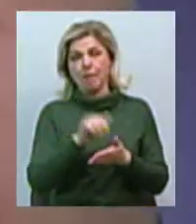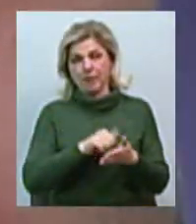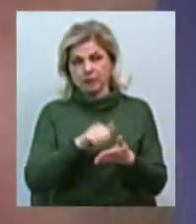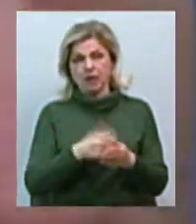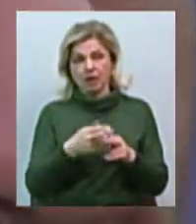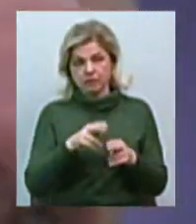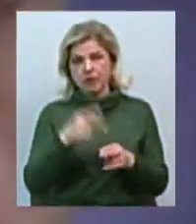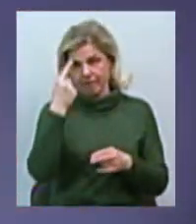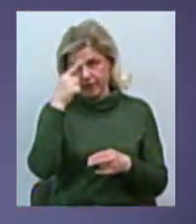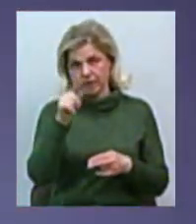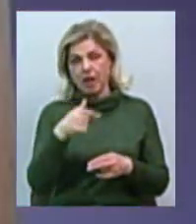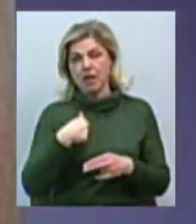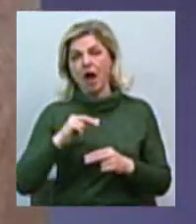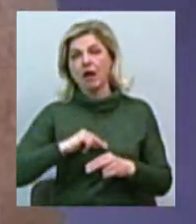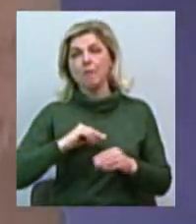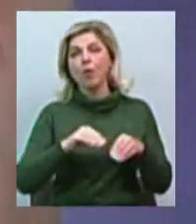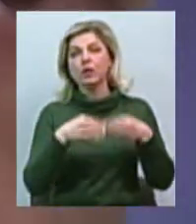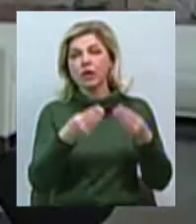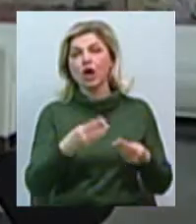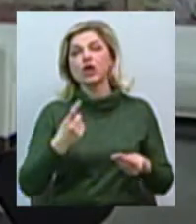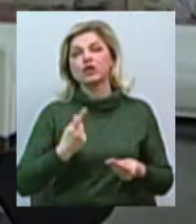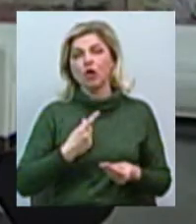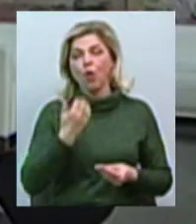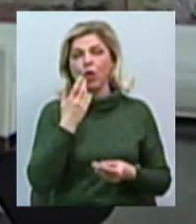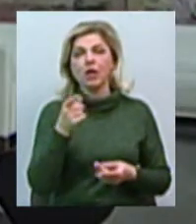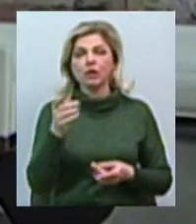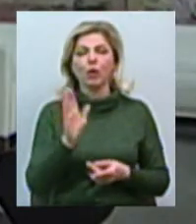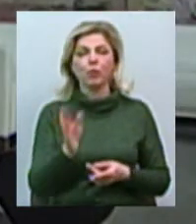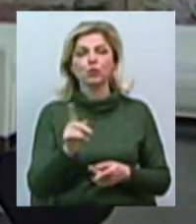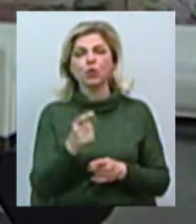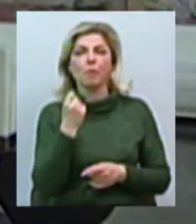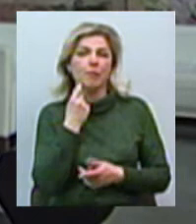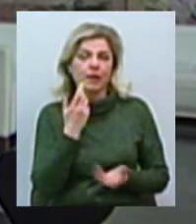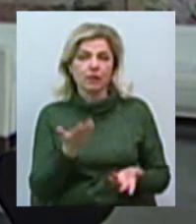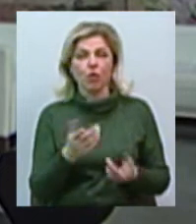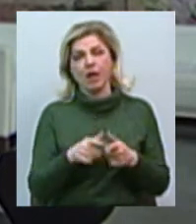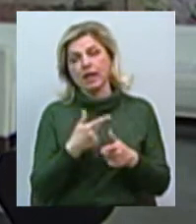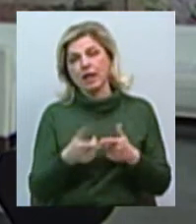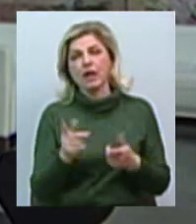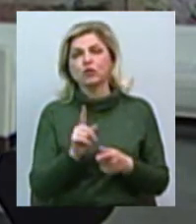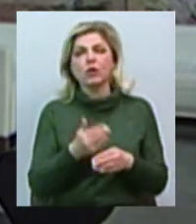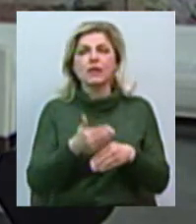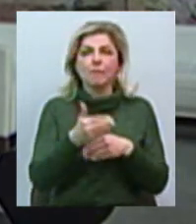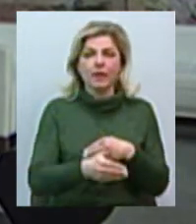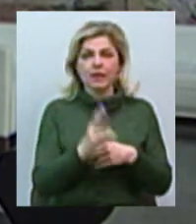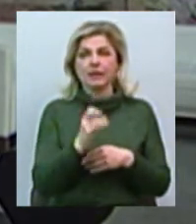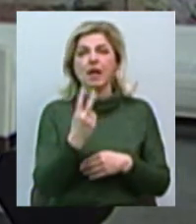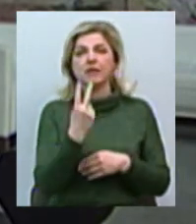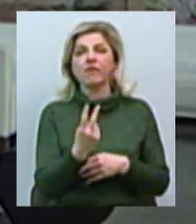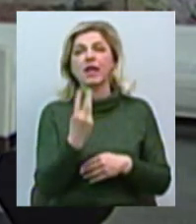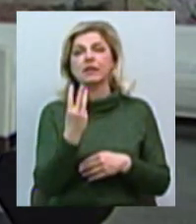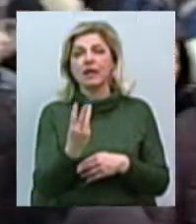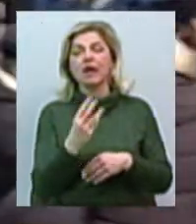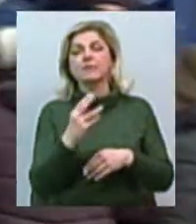вам кажу. І роботодавець чекає, коли він там на підпитку десь буде, чи там десь запізниться на 2-3 годинки, фіксує